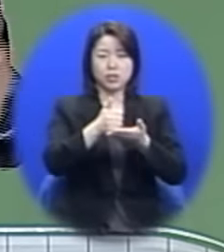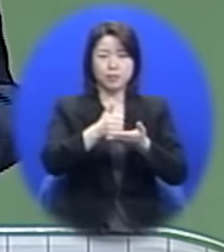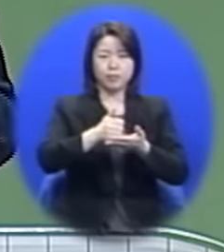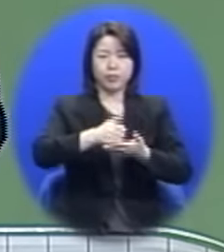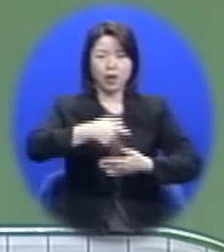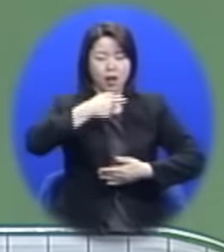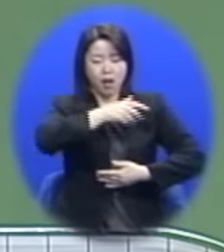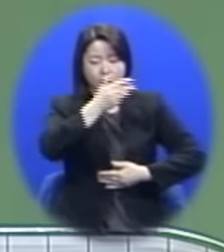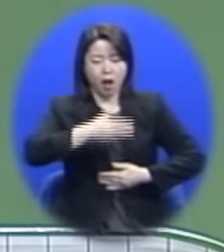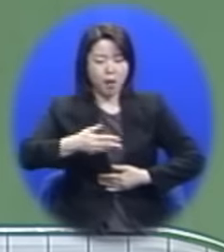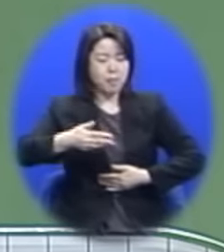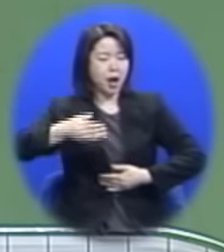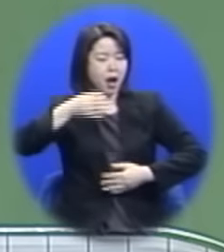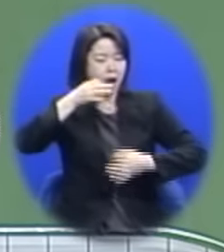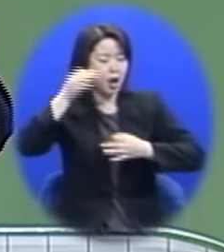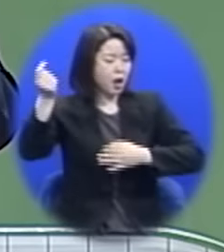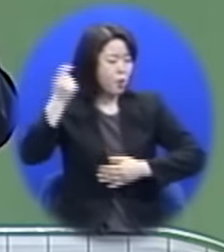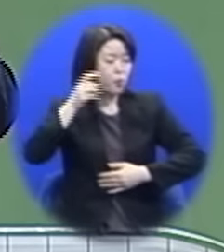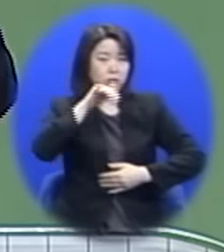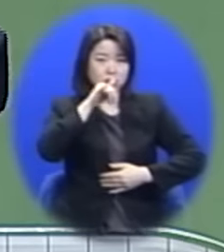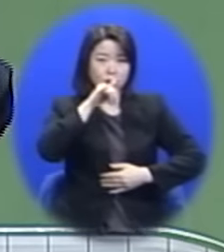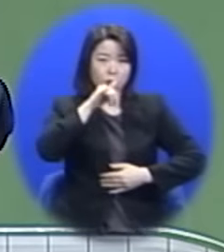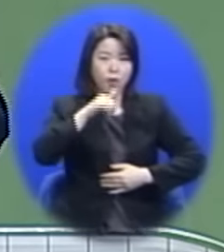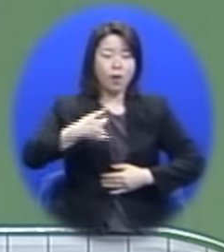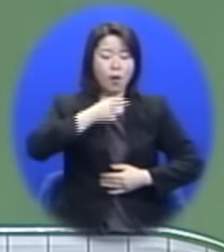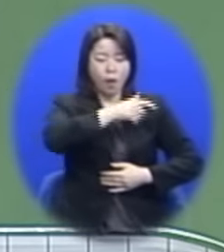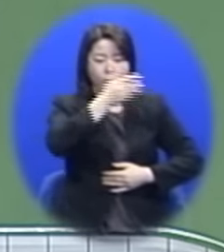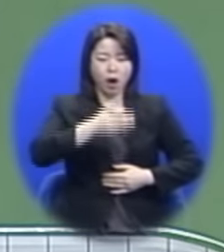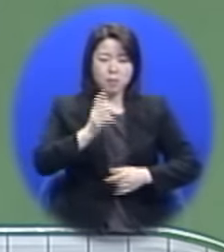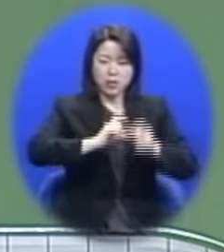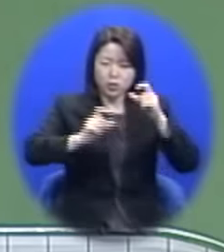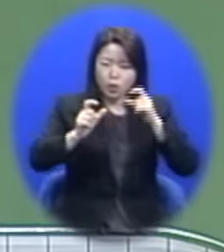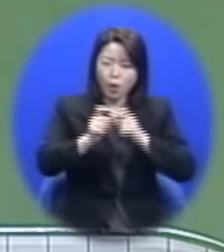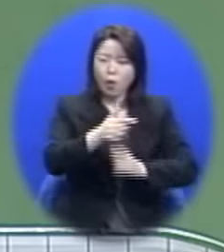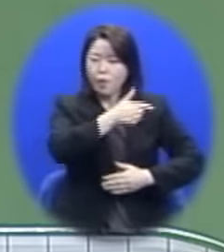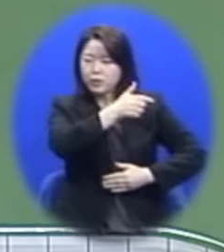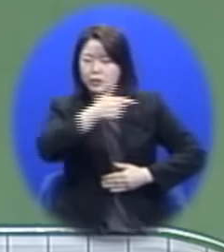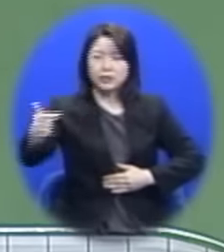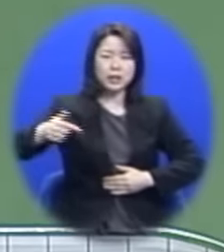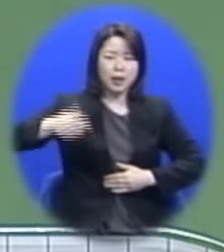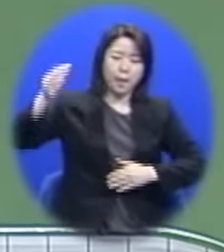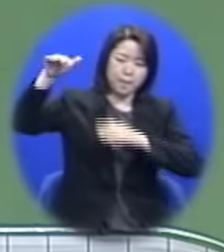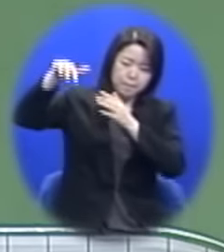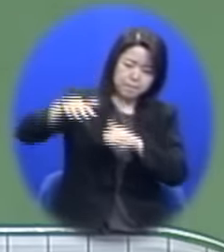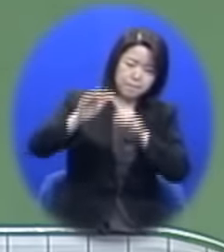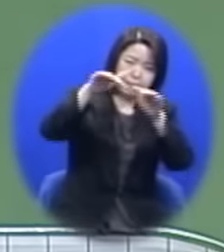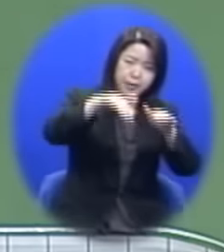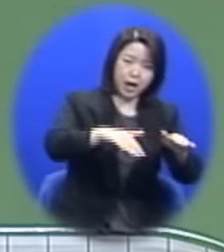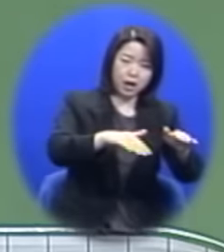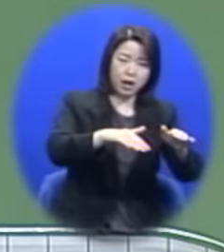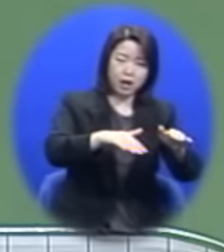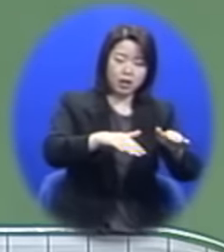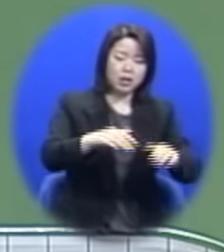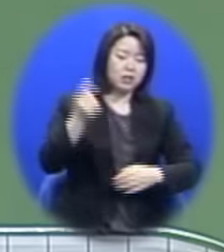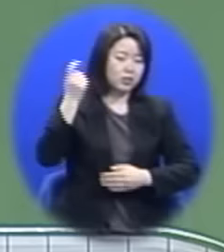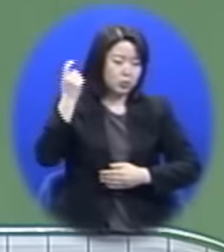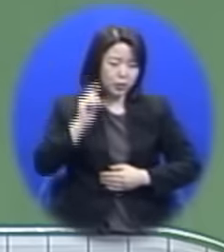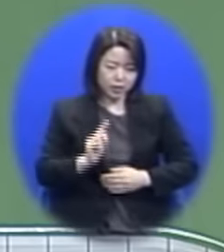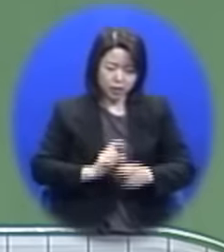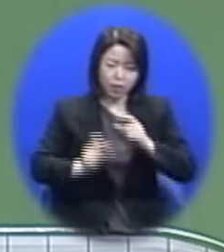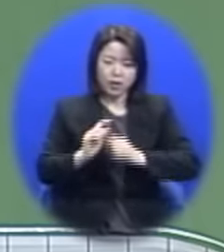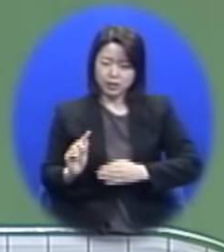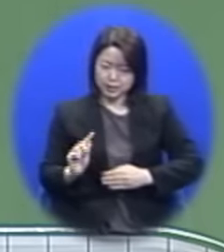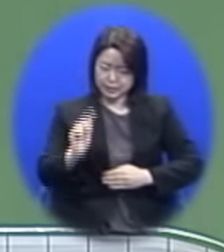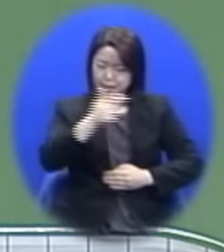소리를 지릅니다. 강물이 그 소리를 더욱 높이 지릅니다. 강물이 미친 듯이 날뛰며 소리를 높이